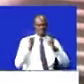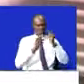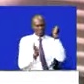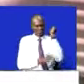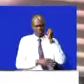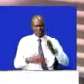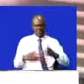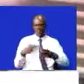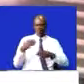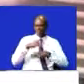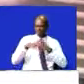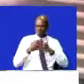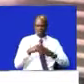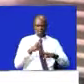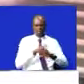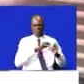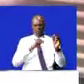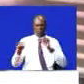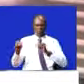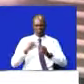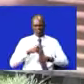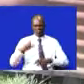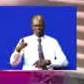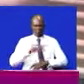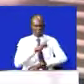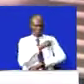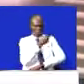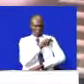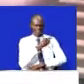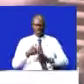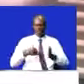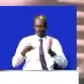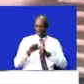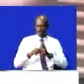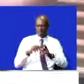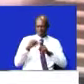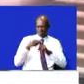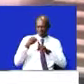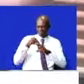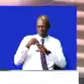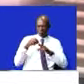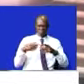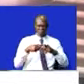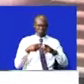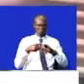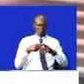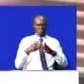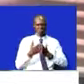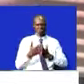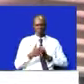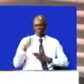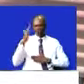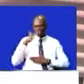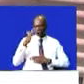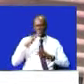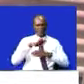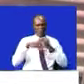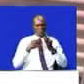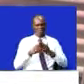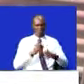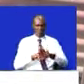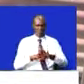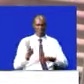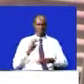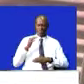Wasiko mano subtal, wan gi problems here and there. Tunajikuna sehemu zetu za siri, ni uchafu kila mahali. Koro, we